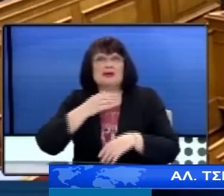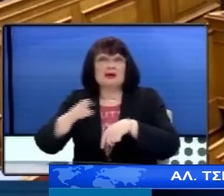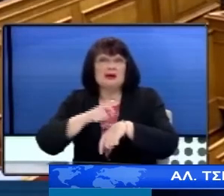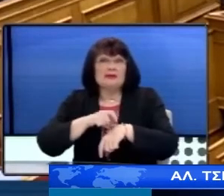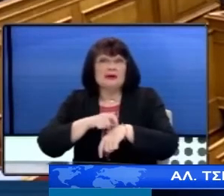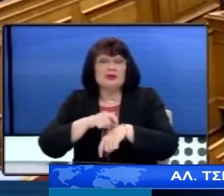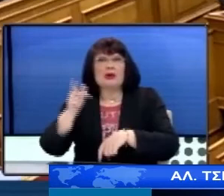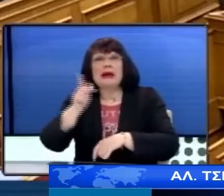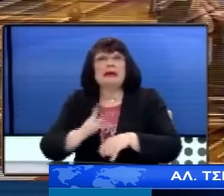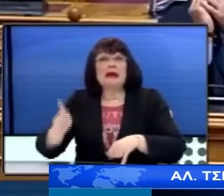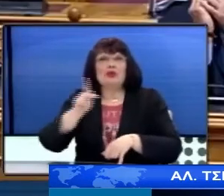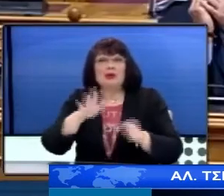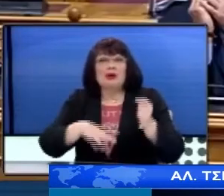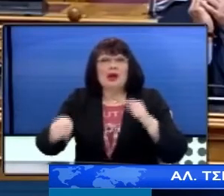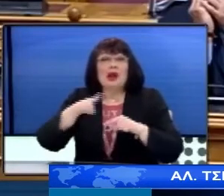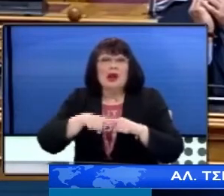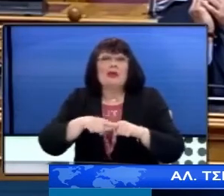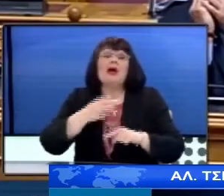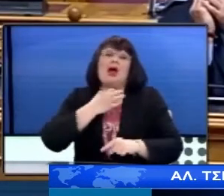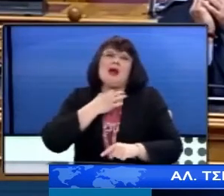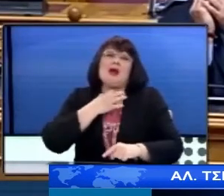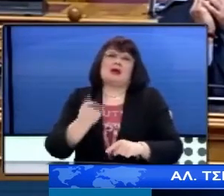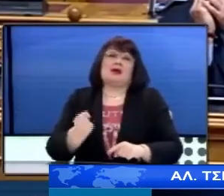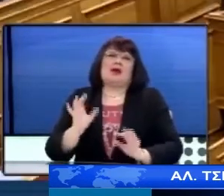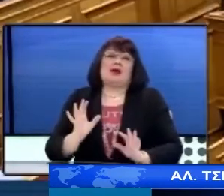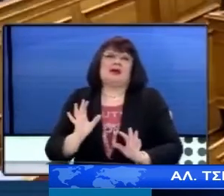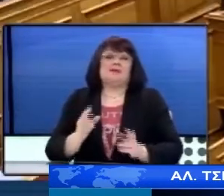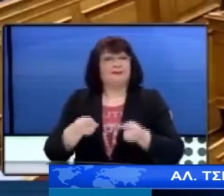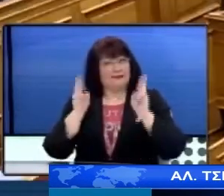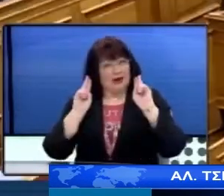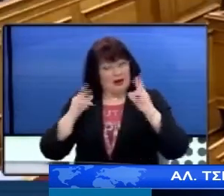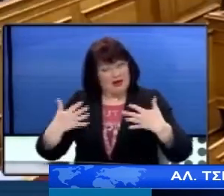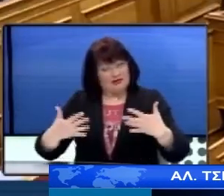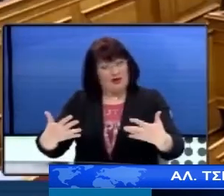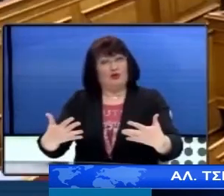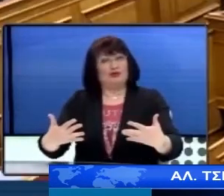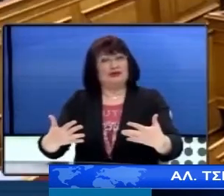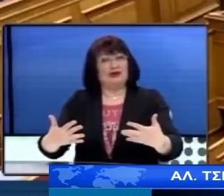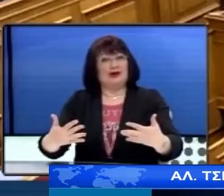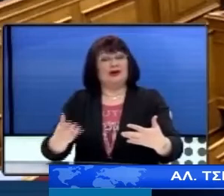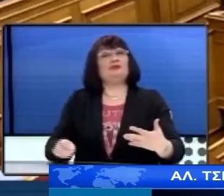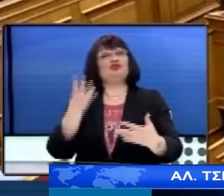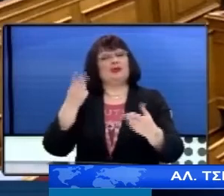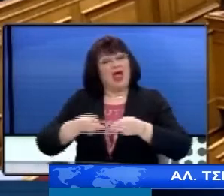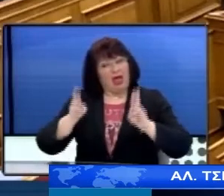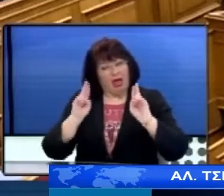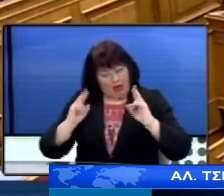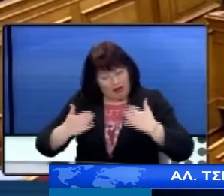ώρα η κοινωνία, η χώρα, μια αισιοδοξία, μια νέα